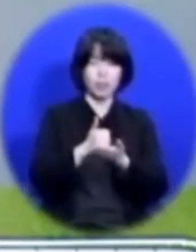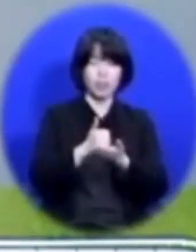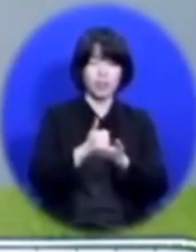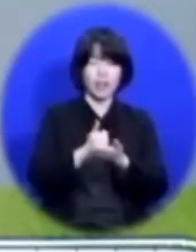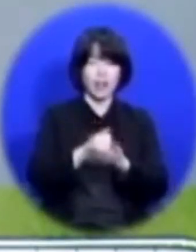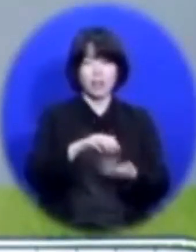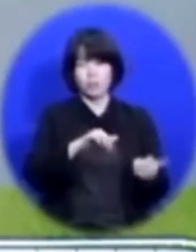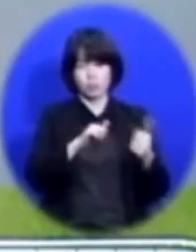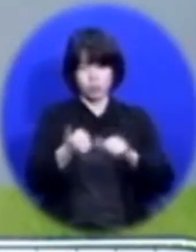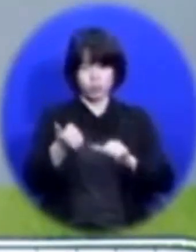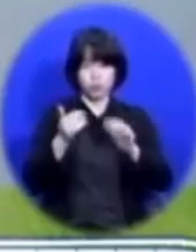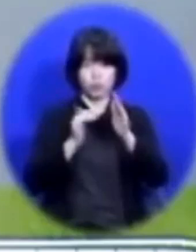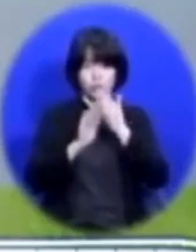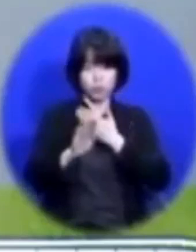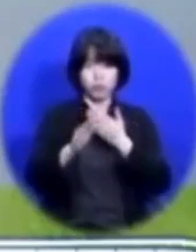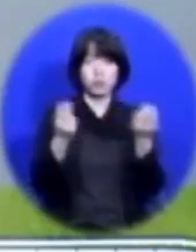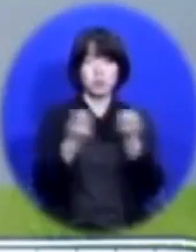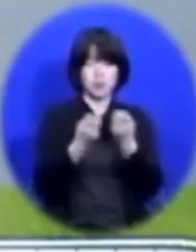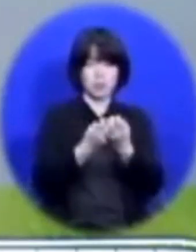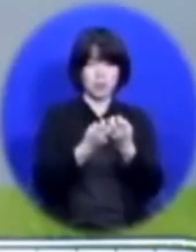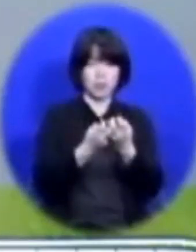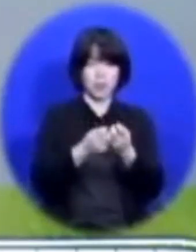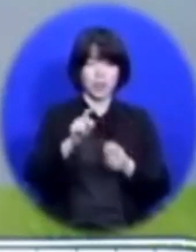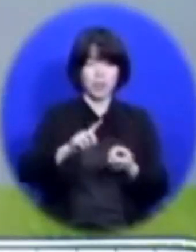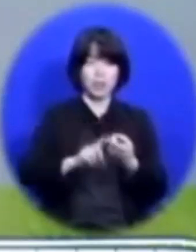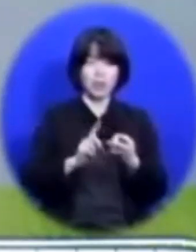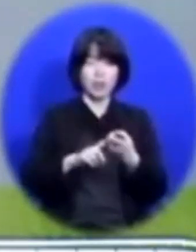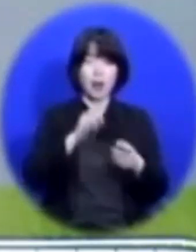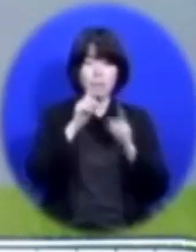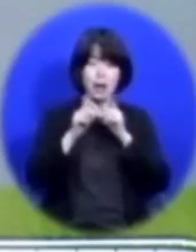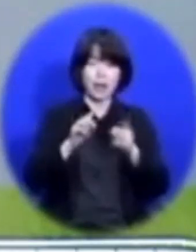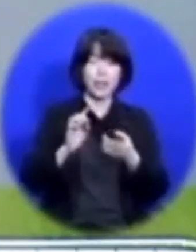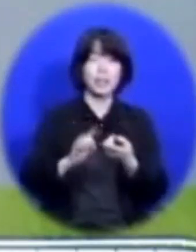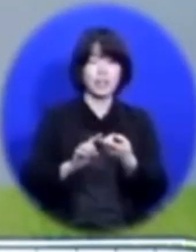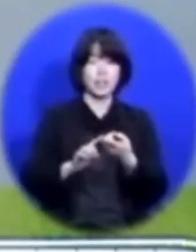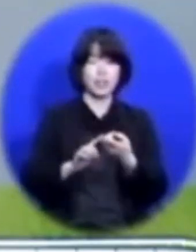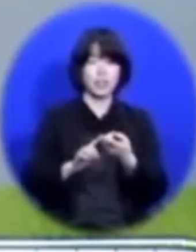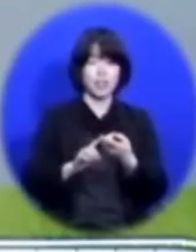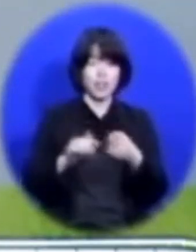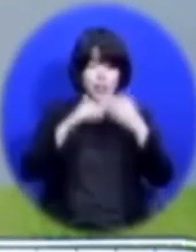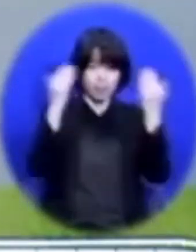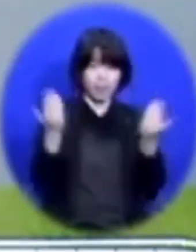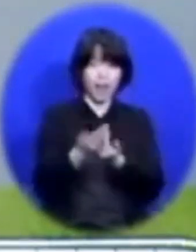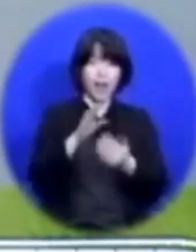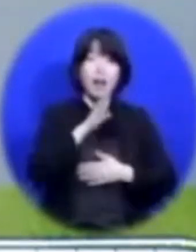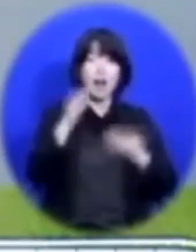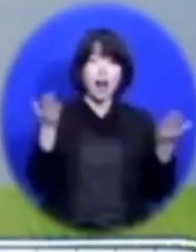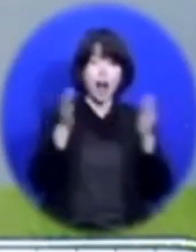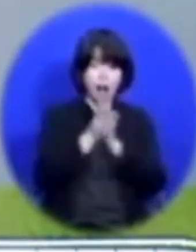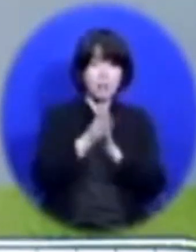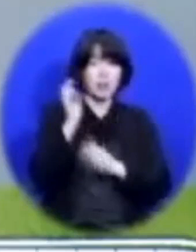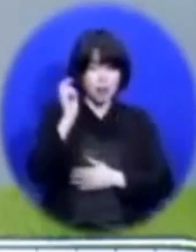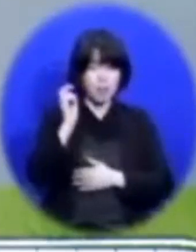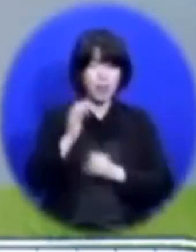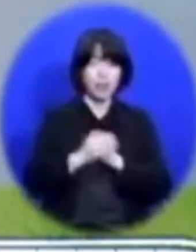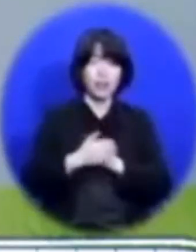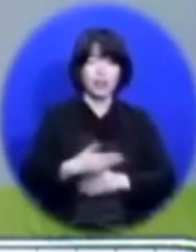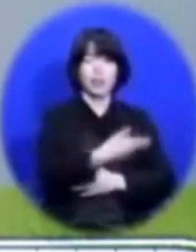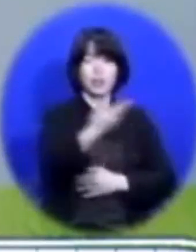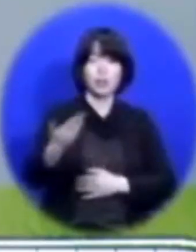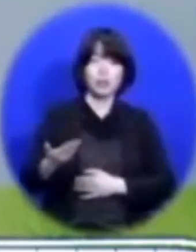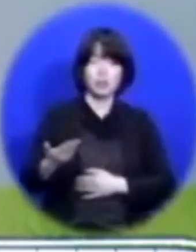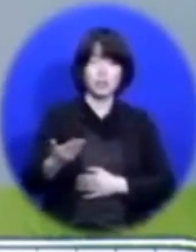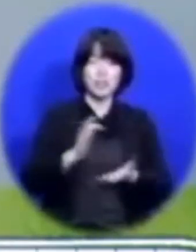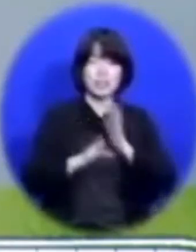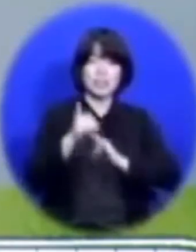의해결책입니다.여러분 모두이말에"아멘"이라고대답하실거라고확신합니다. 예수님